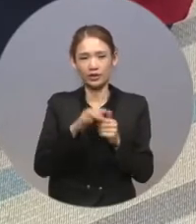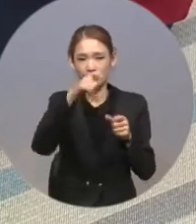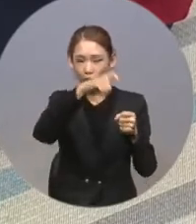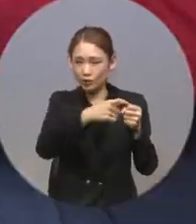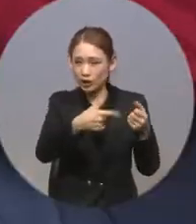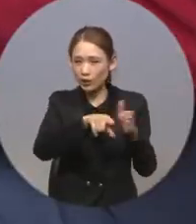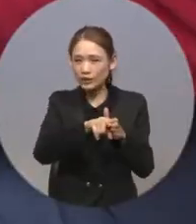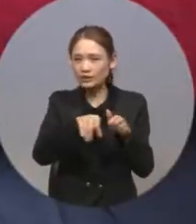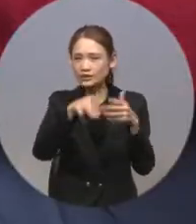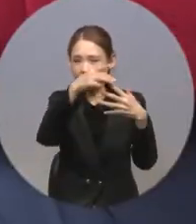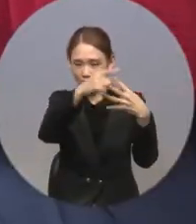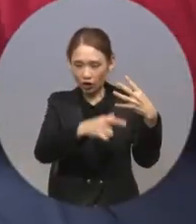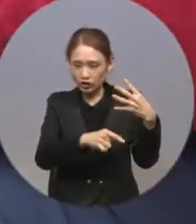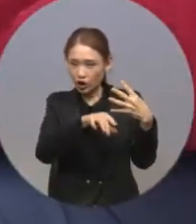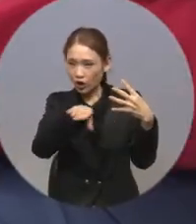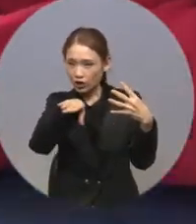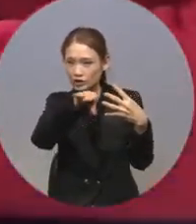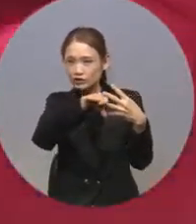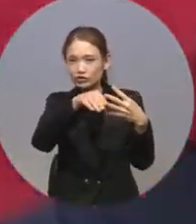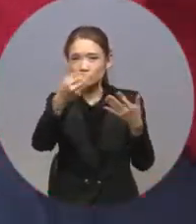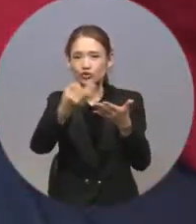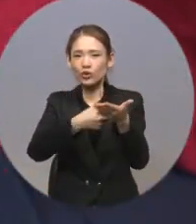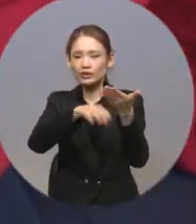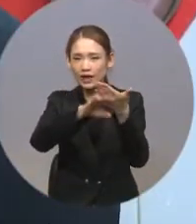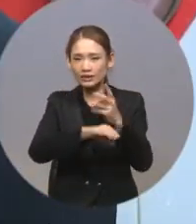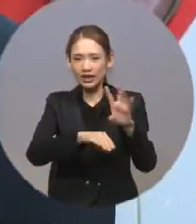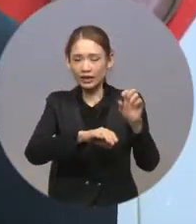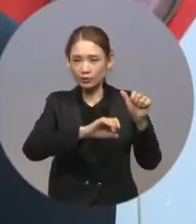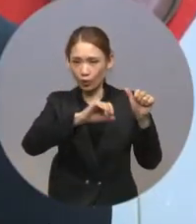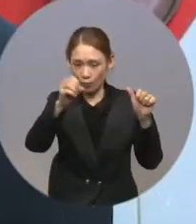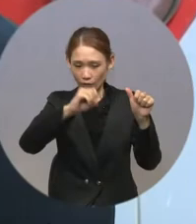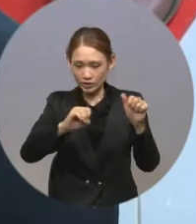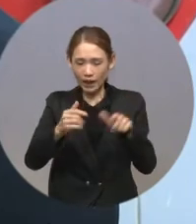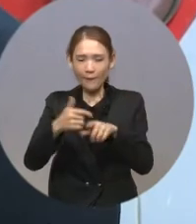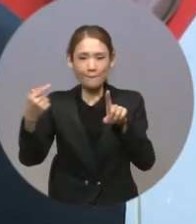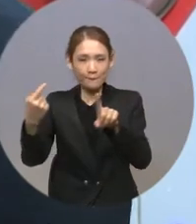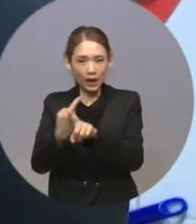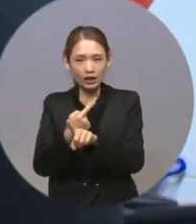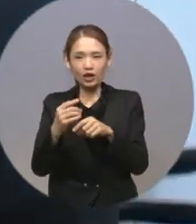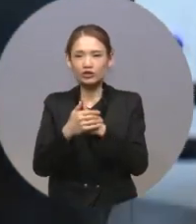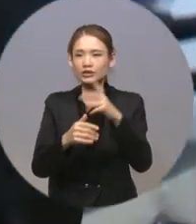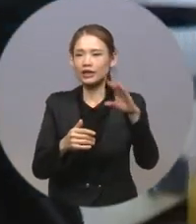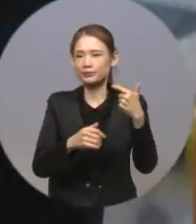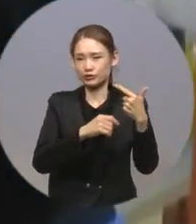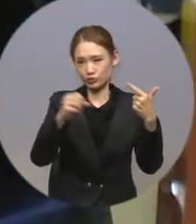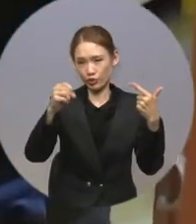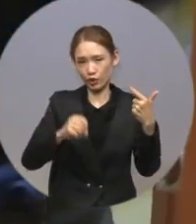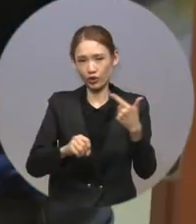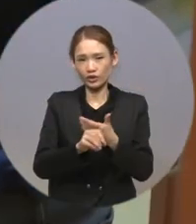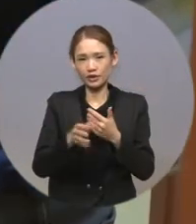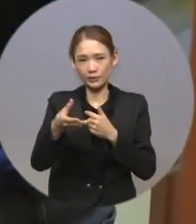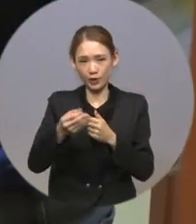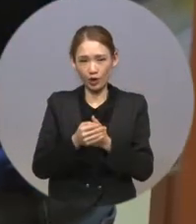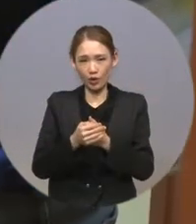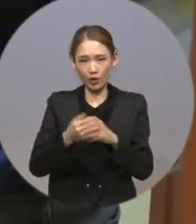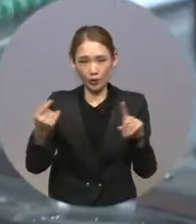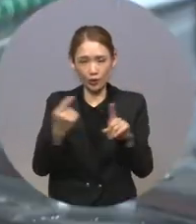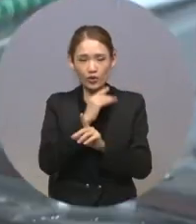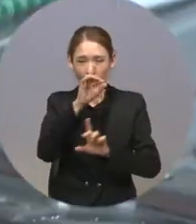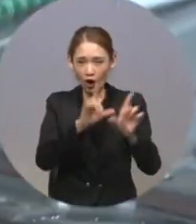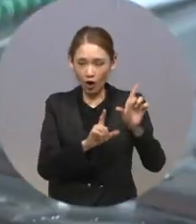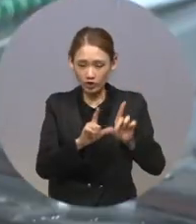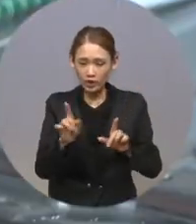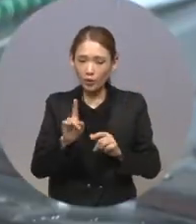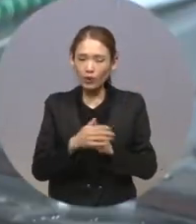선정기준을 중위소득 45% 에서 46% 로 확대하고 기준 임대료 현실 환율도 95%